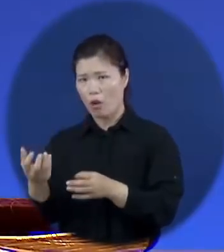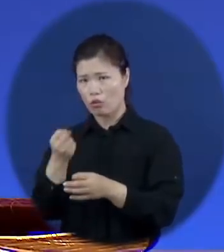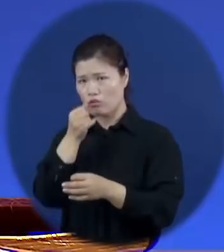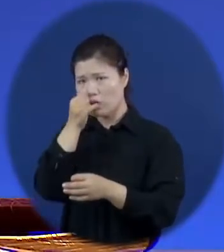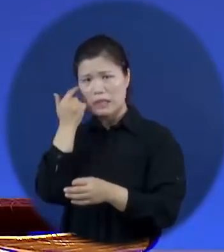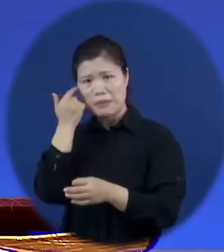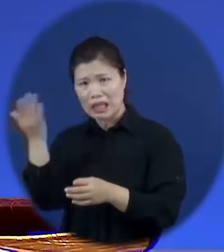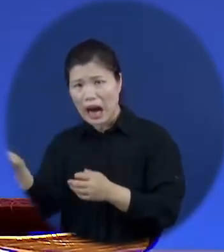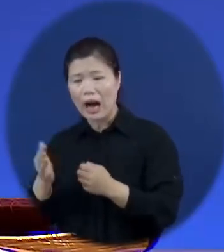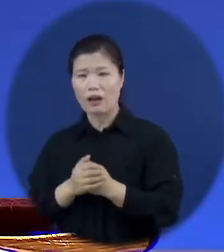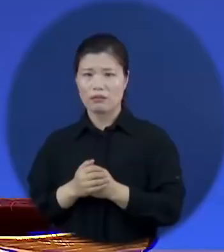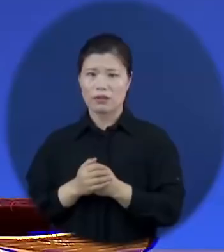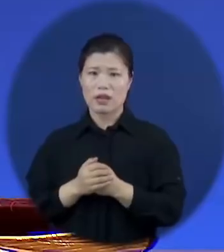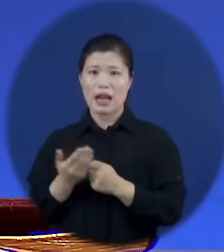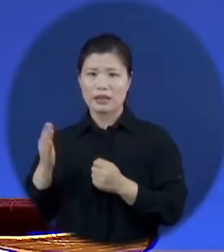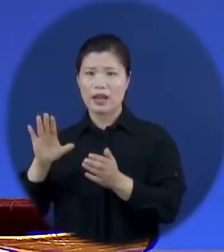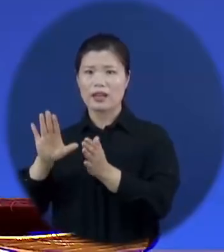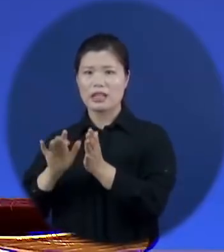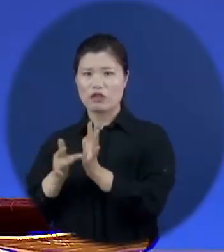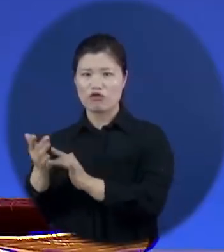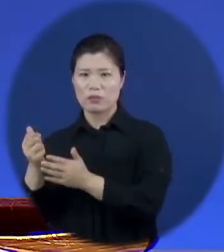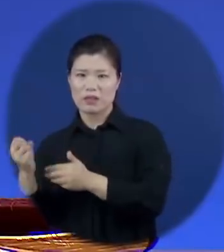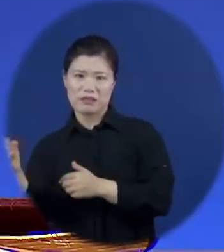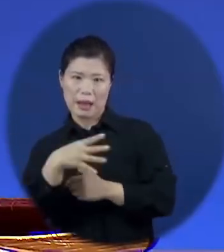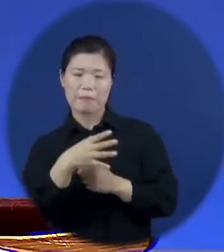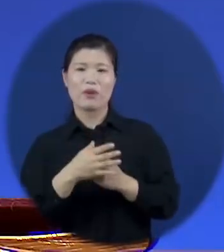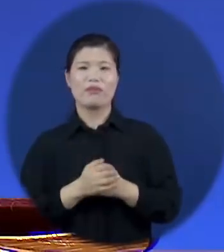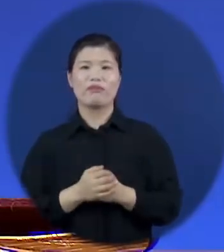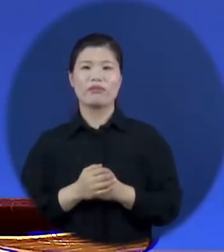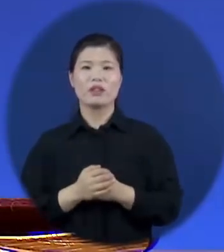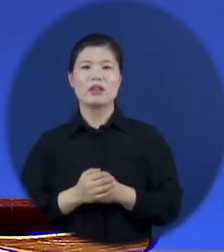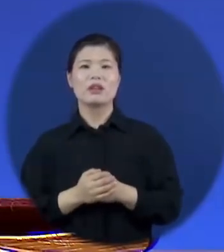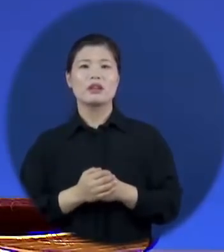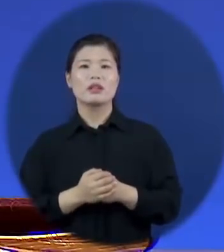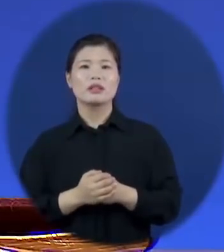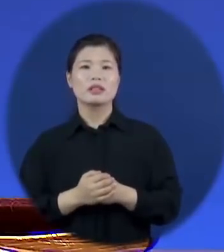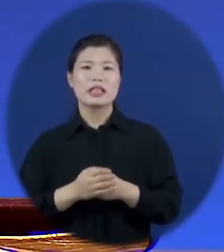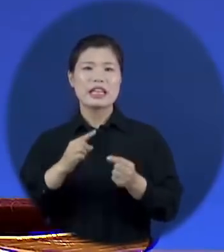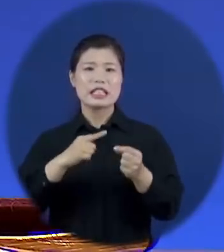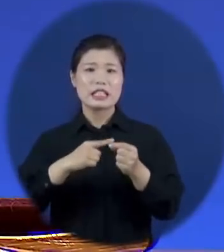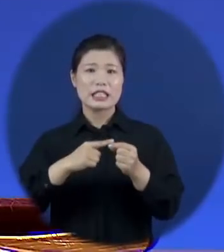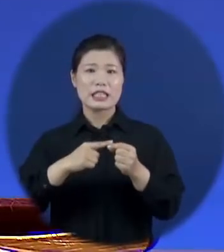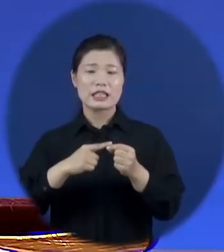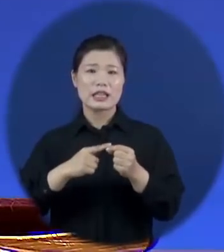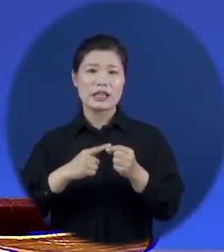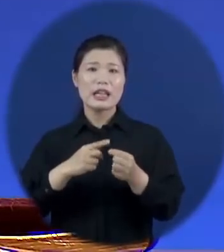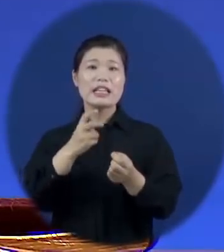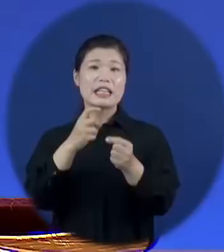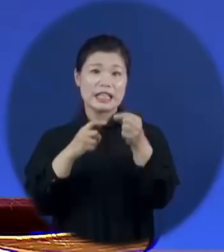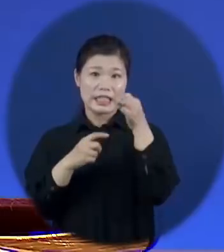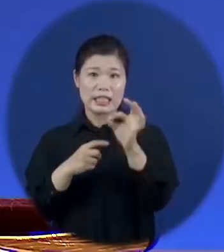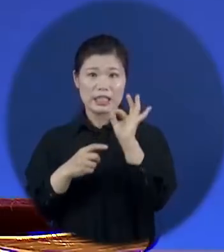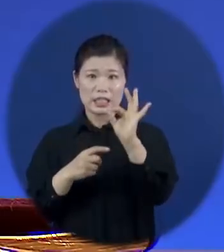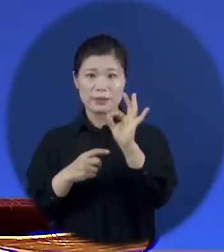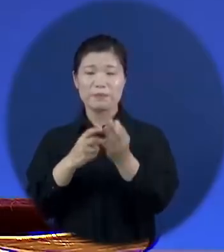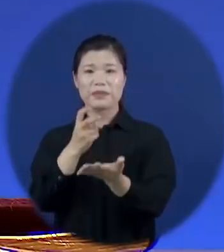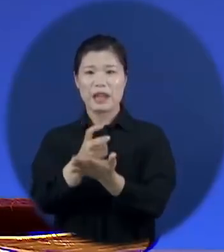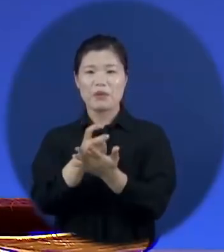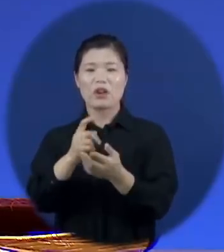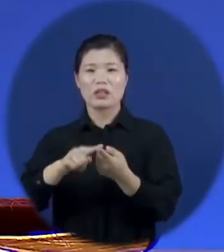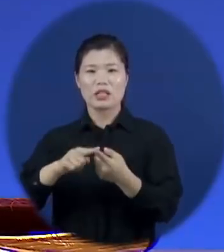있냐고 물었습니다. 예수님은 그에게 답변하셨죠. 십계명을 말씀하시면서